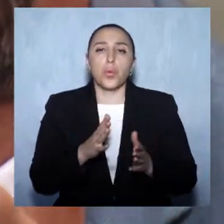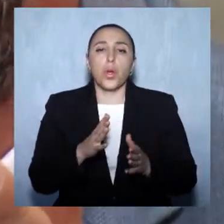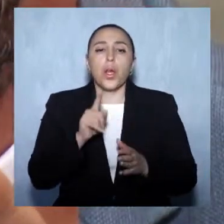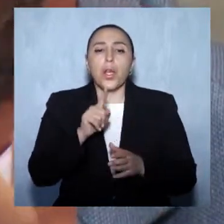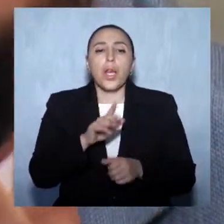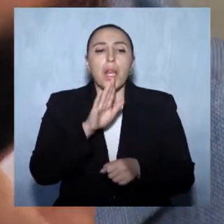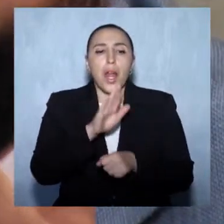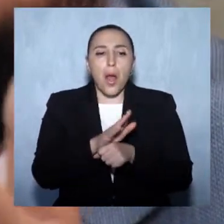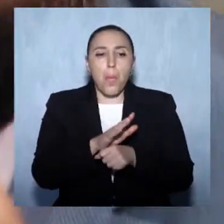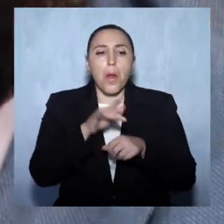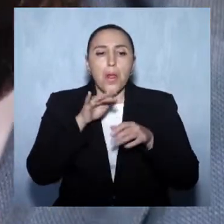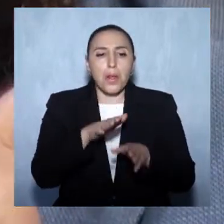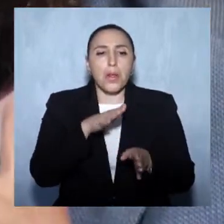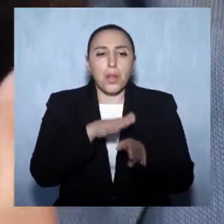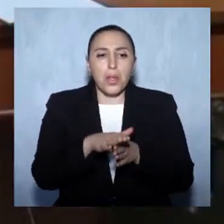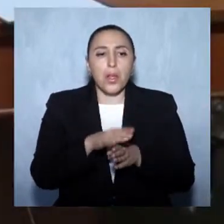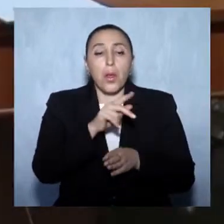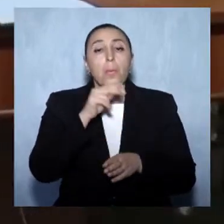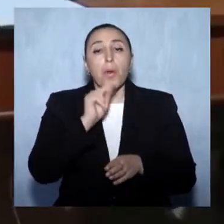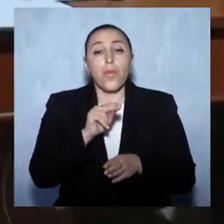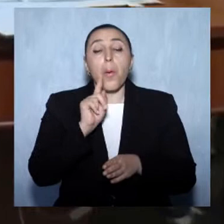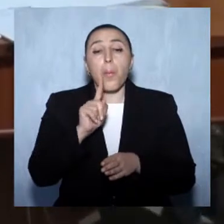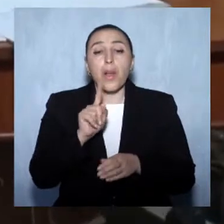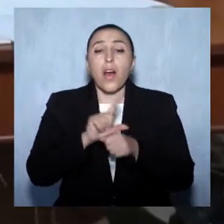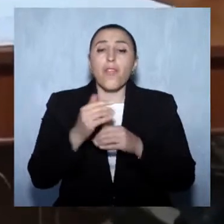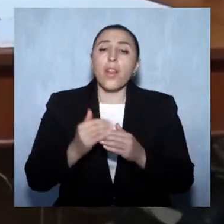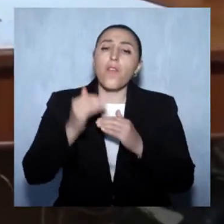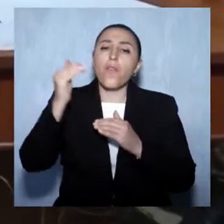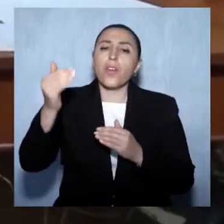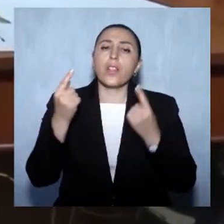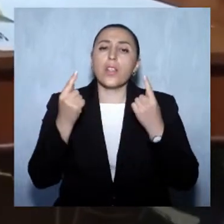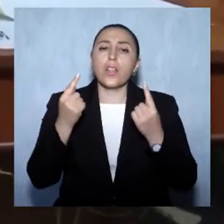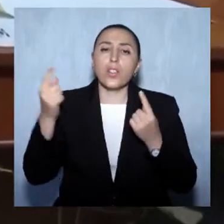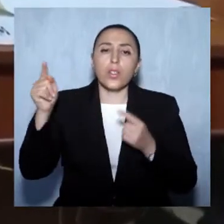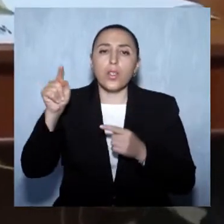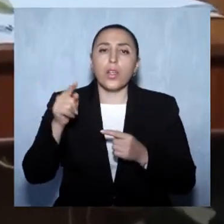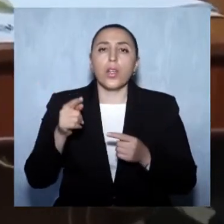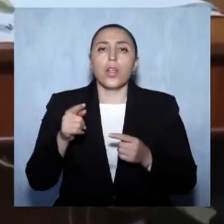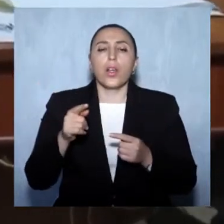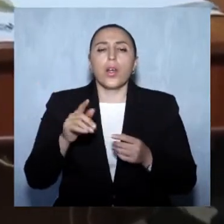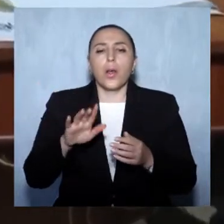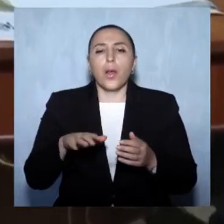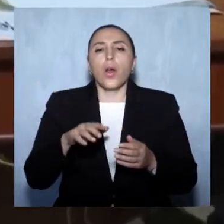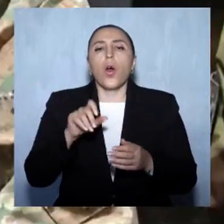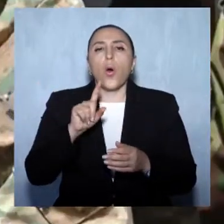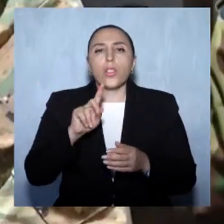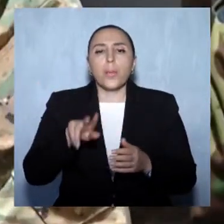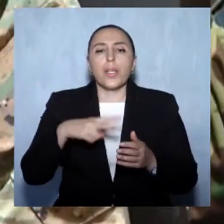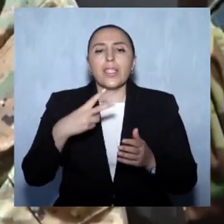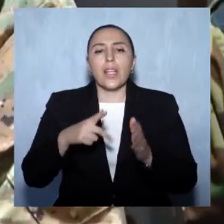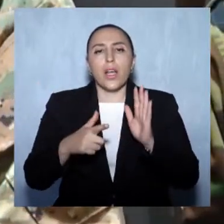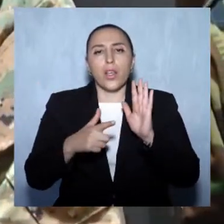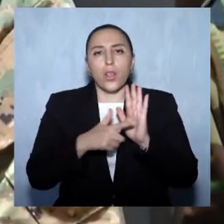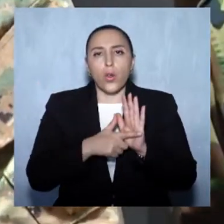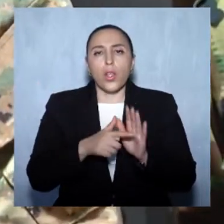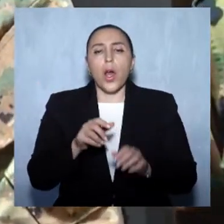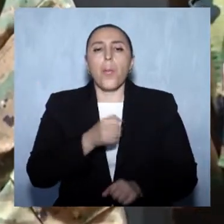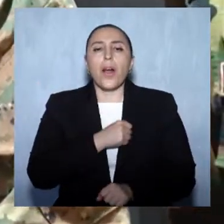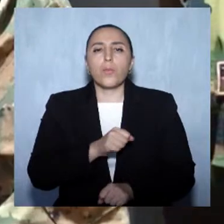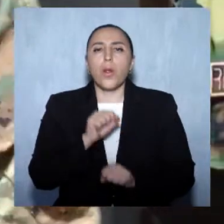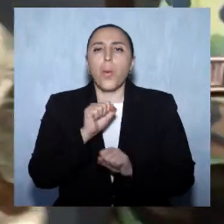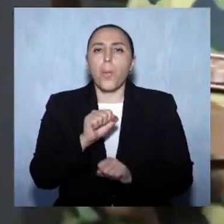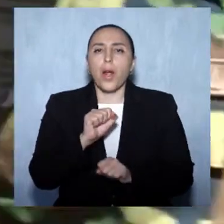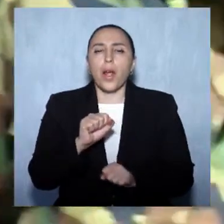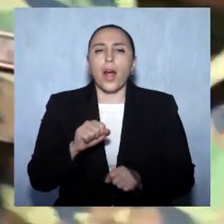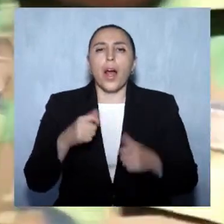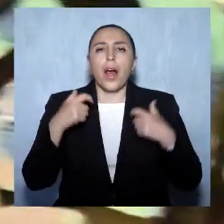կատարած Գևորգյանը մեղադրյալի կարգավիճակ ունի, իսկ իրենից բարձր պաշտոն զբաղեցրածները, այդ թվում եւ մինչեւ հոկտեմբերի 27-ը պաշտպանության բանակի